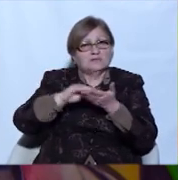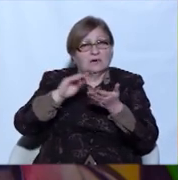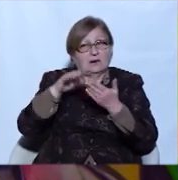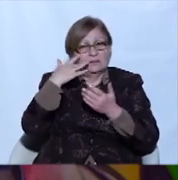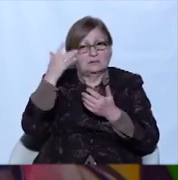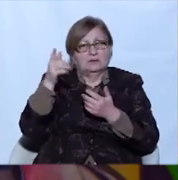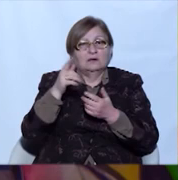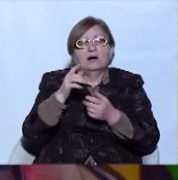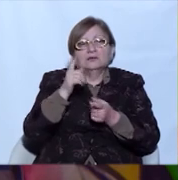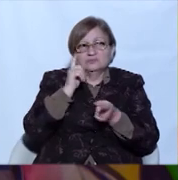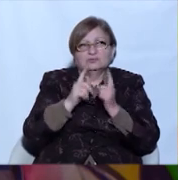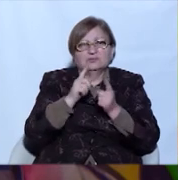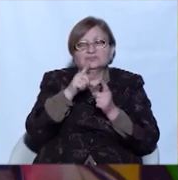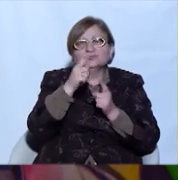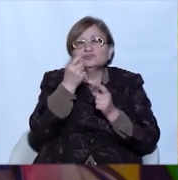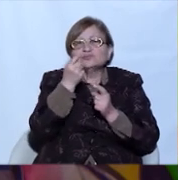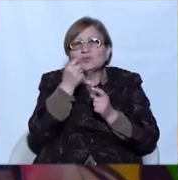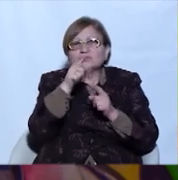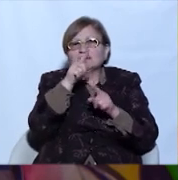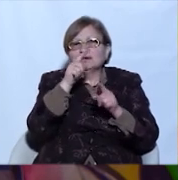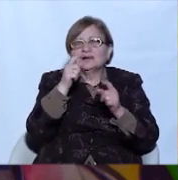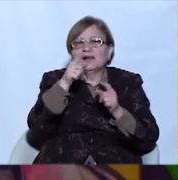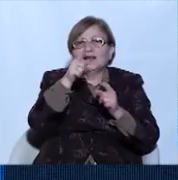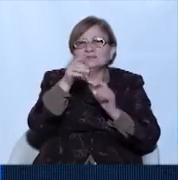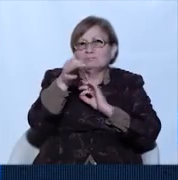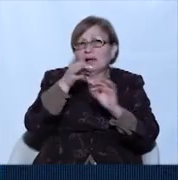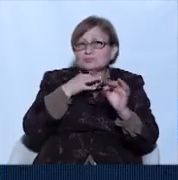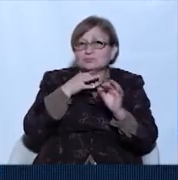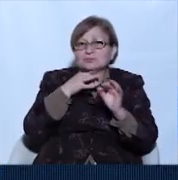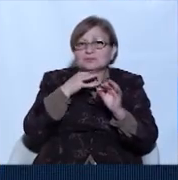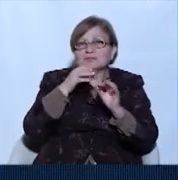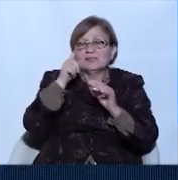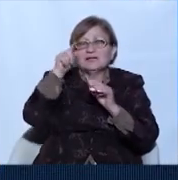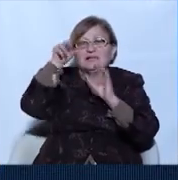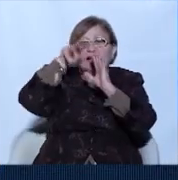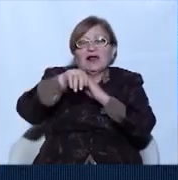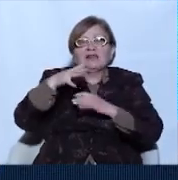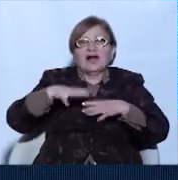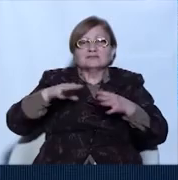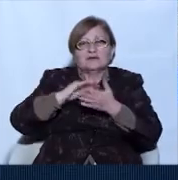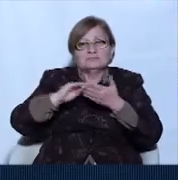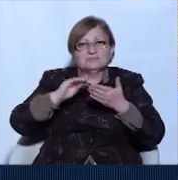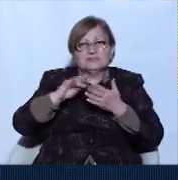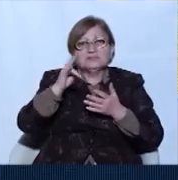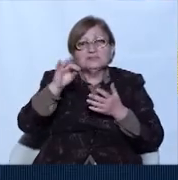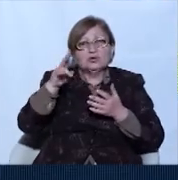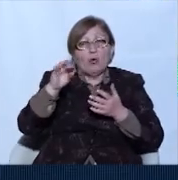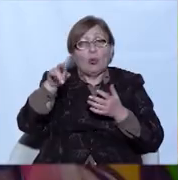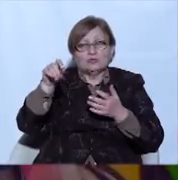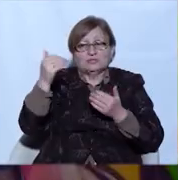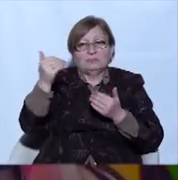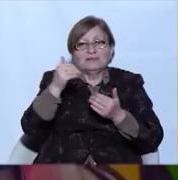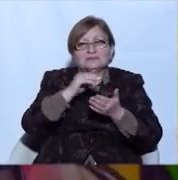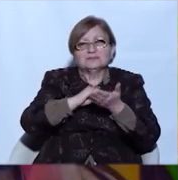პასუხი შორეულად შეფარულად ციმციმებდეს კიდეც ნიკოლ ორთქიფანიძის აი ამ